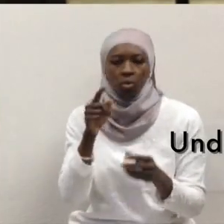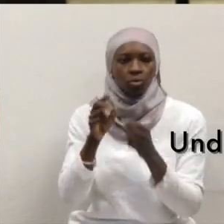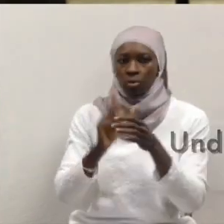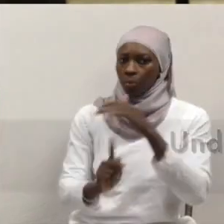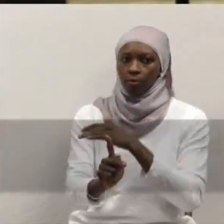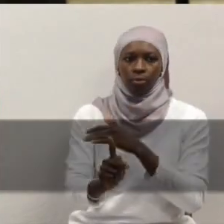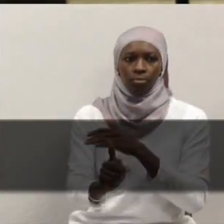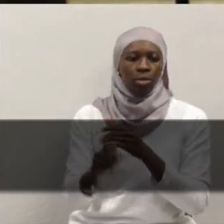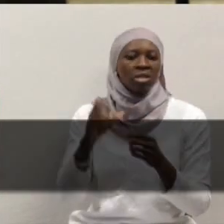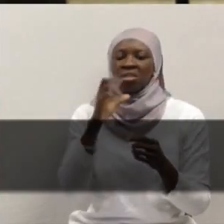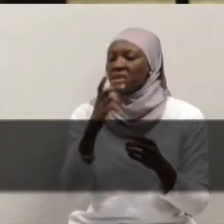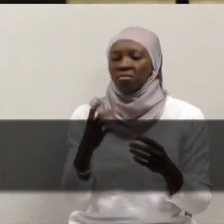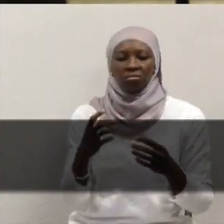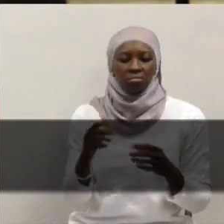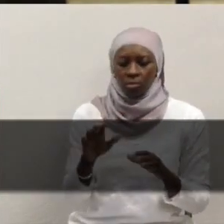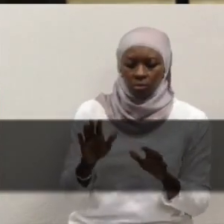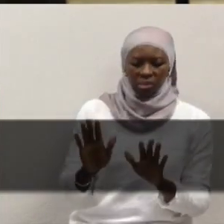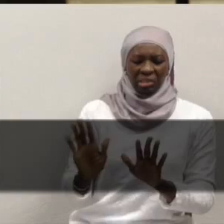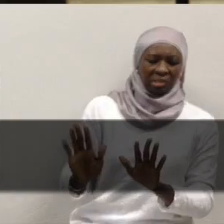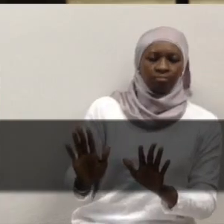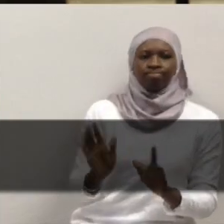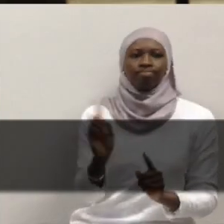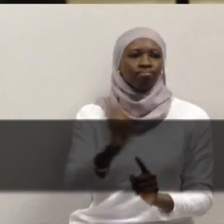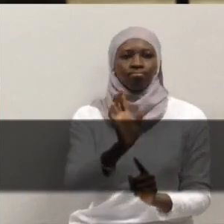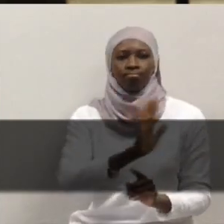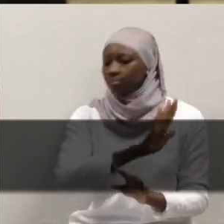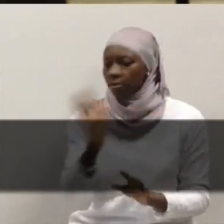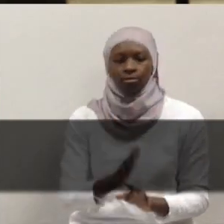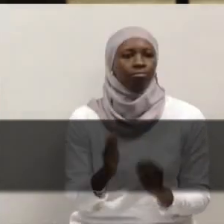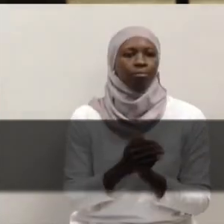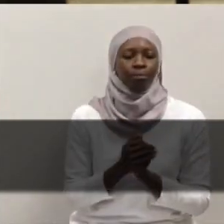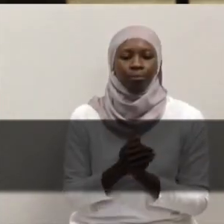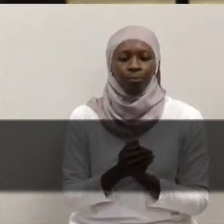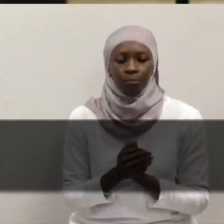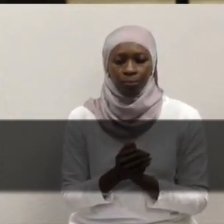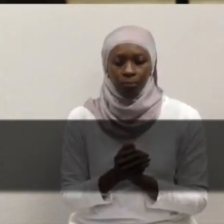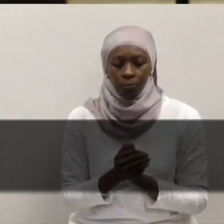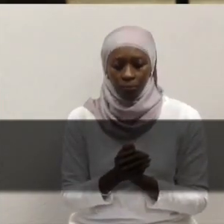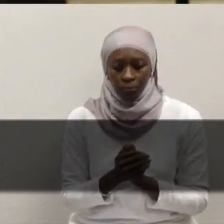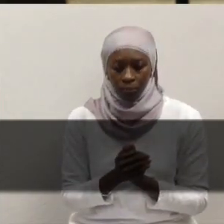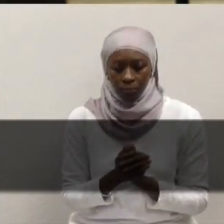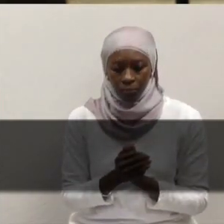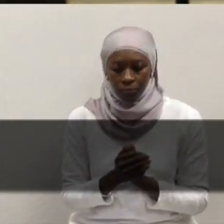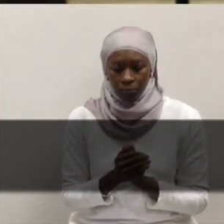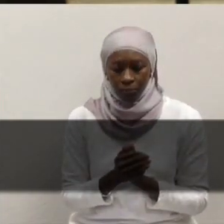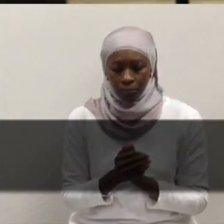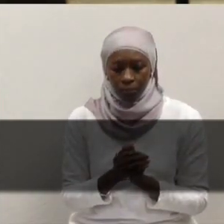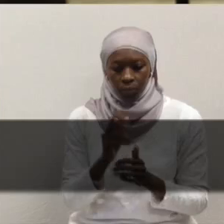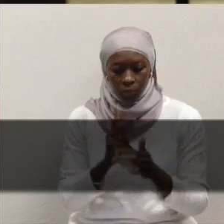And the Prophet ﷺ records this for him. He says, مَا نَصَرَنِي